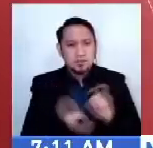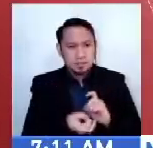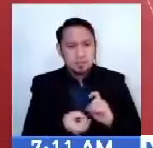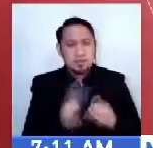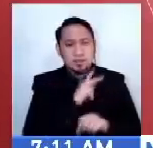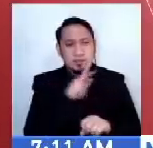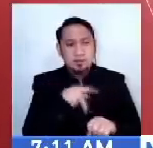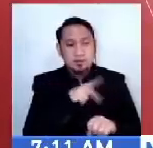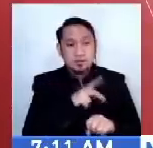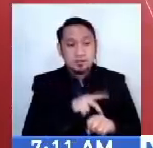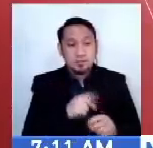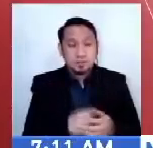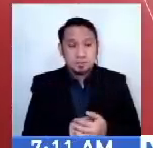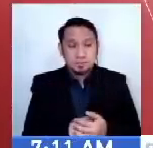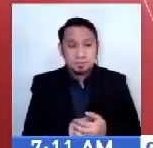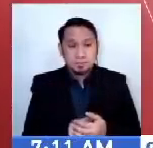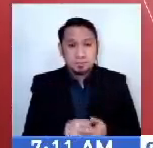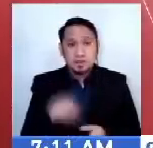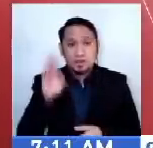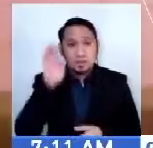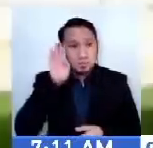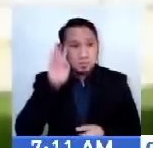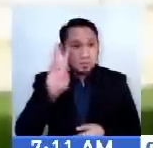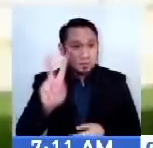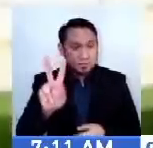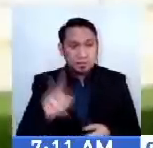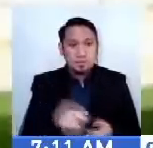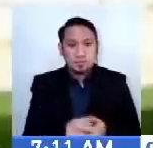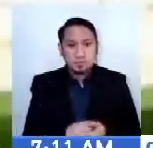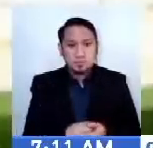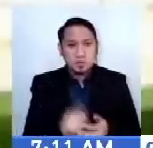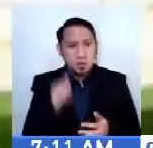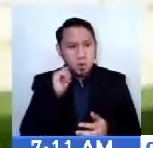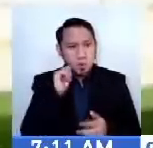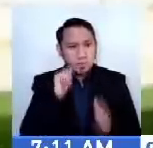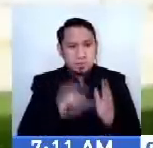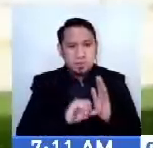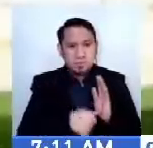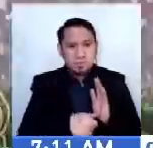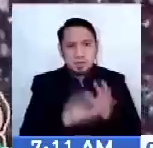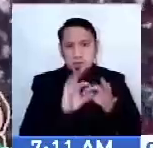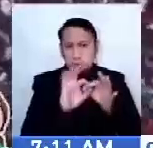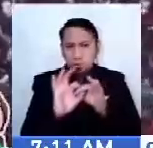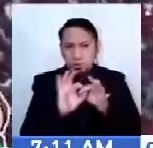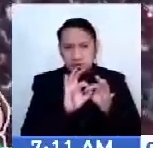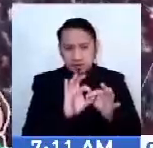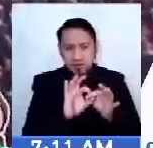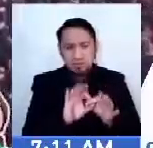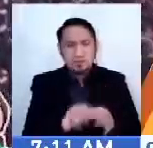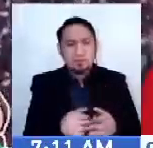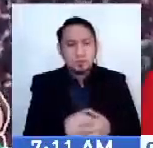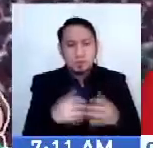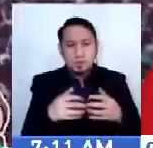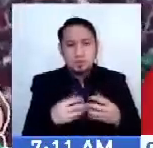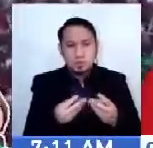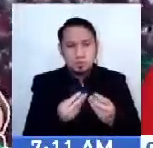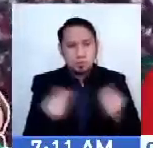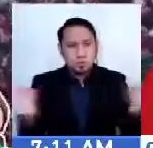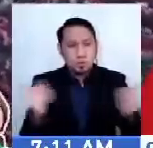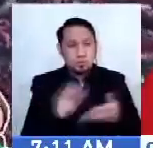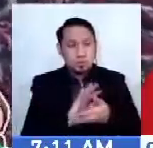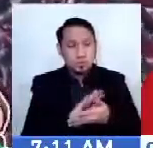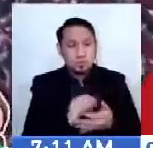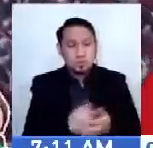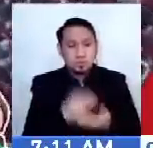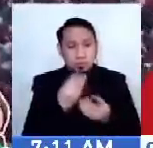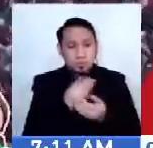Muli binigyan din ni Bongbong Marcos na pagkakaisa ang susi para makabangon ng bansa sa pandemic. Inihayag yan ni Marcos sa Grand Rally sa Taguig kahapon.